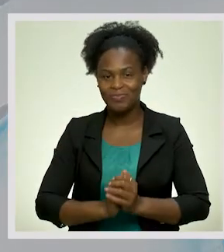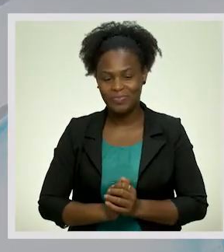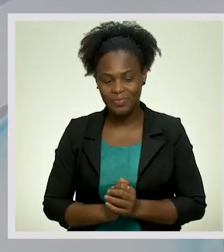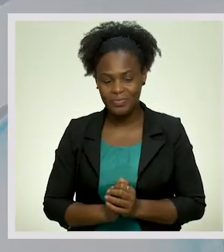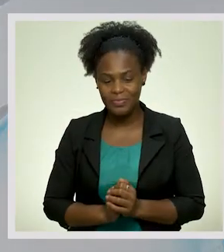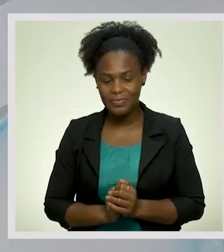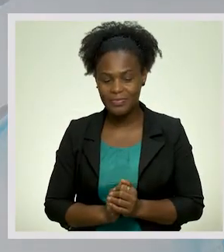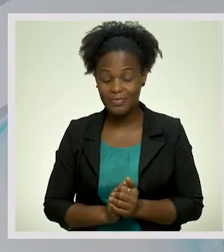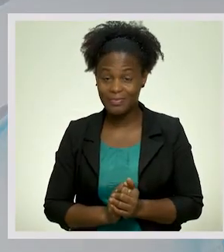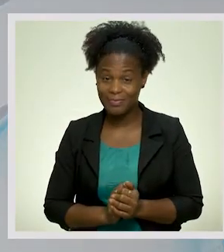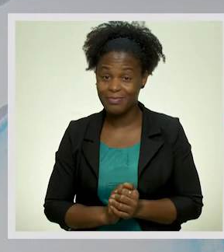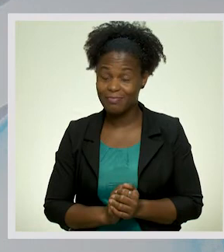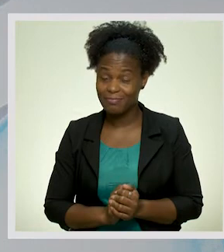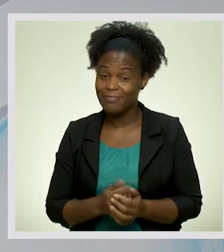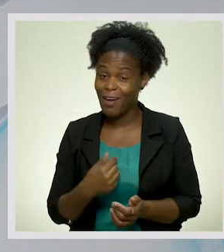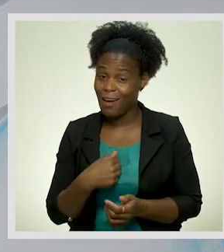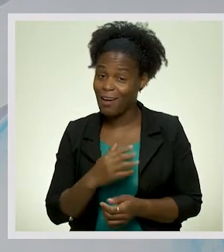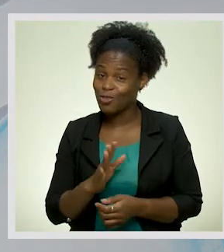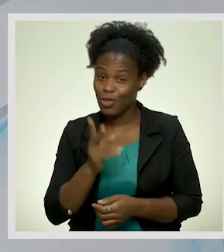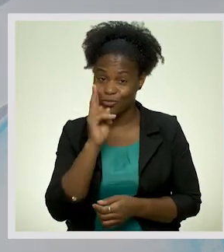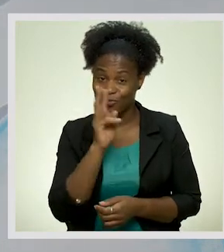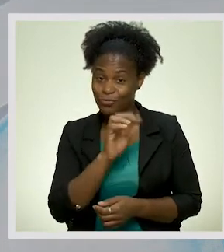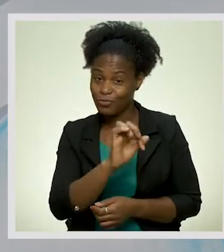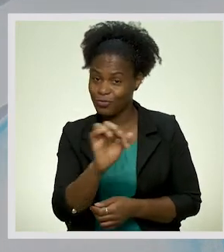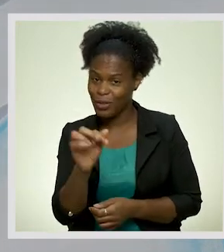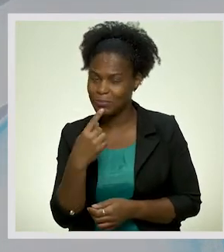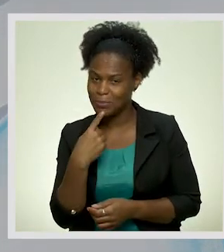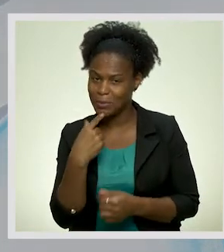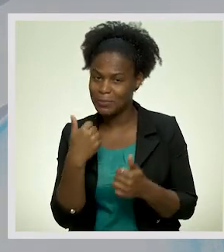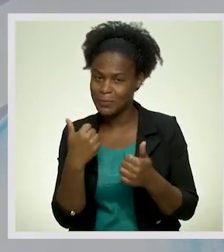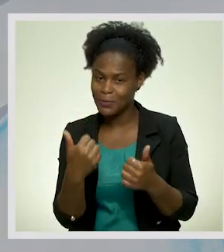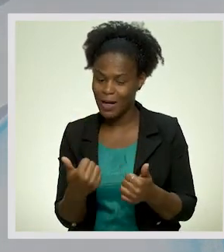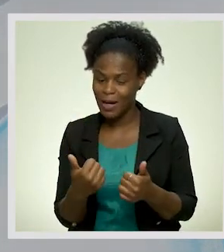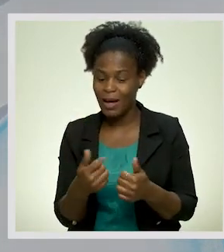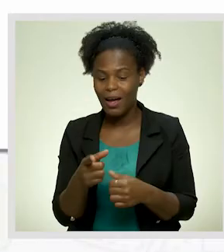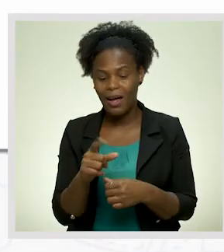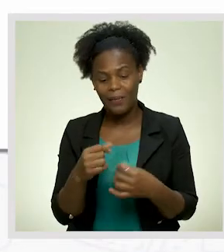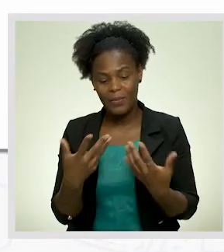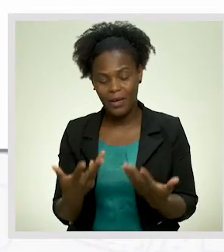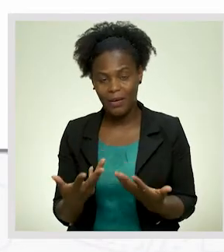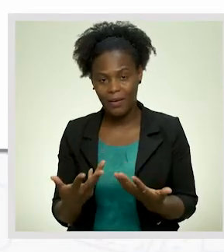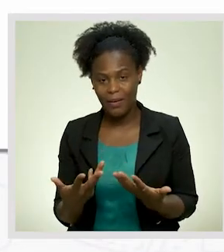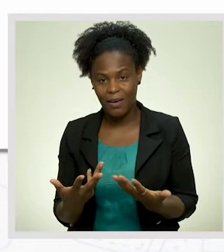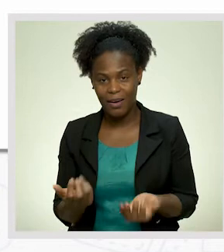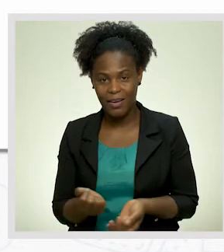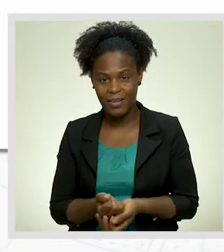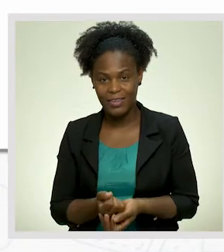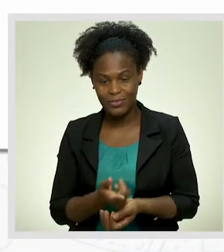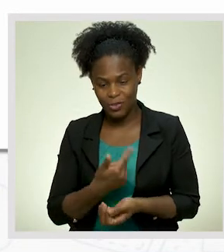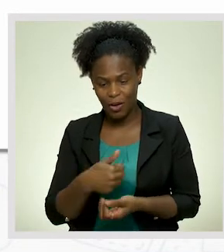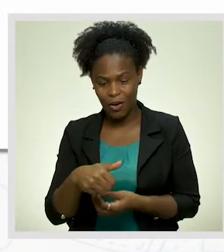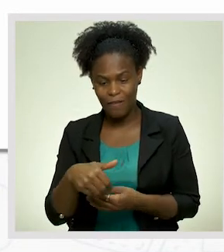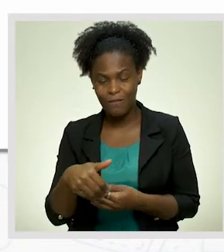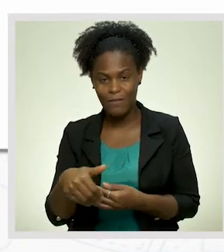Bon, je vois que vous avez bien compris et donc on va